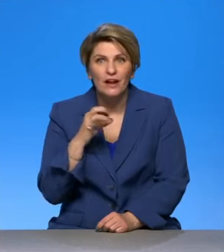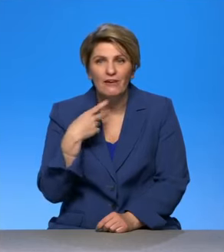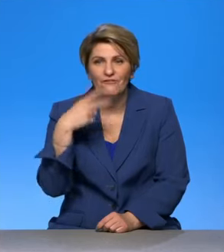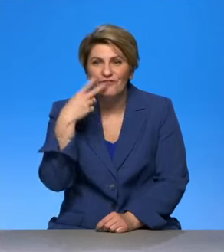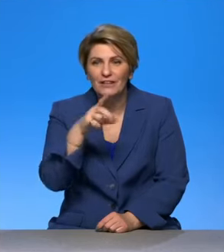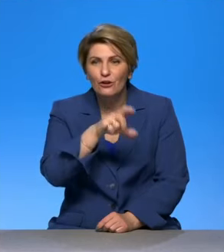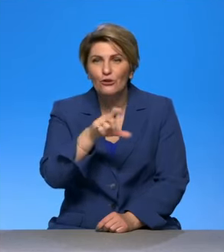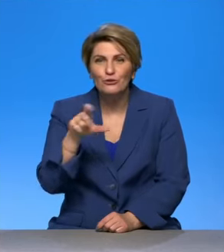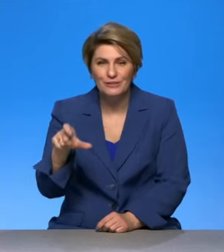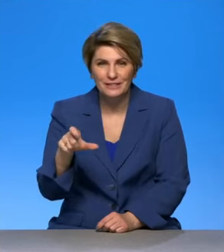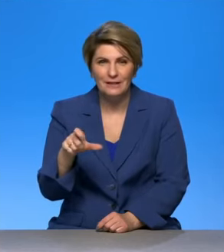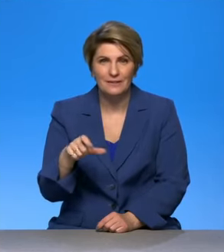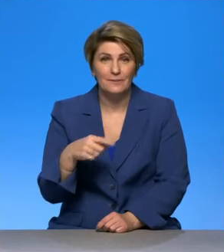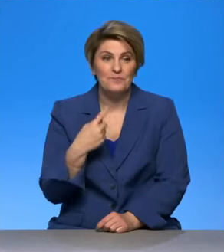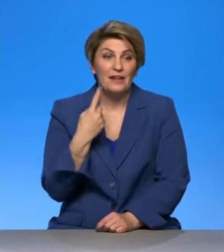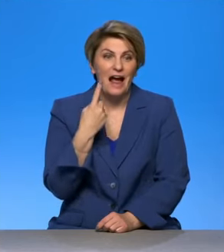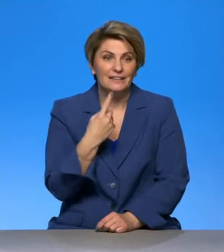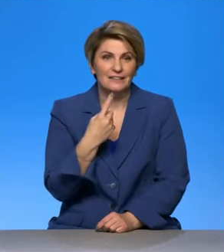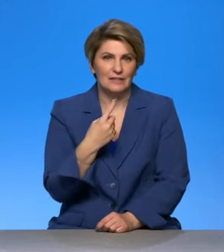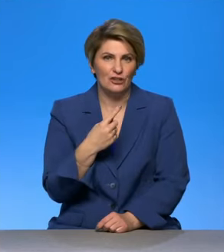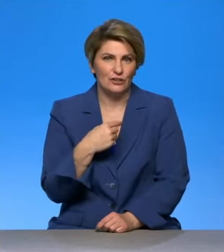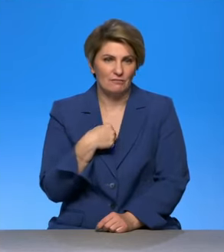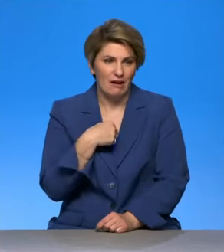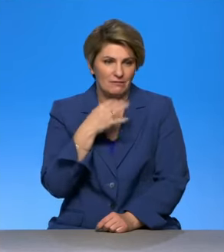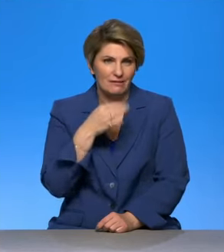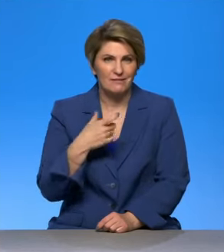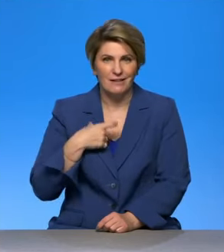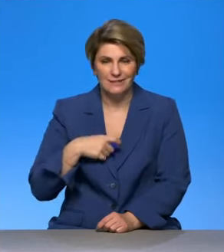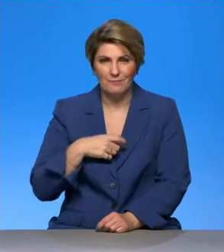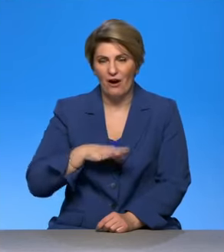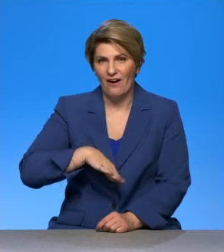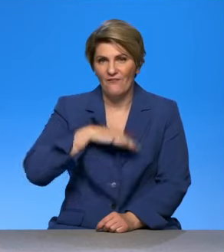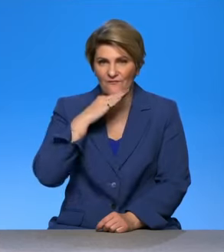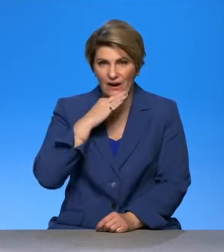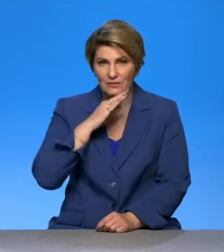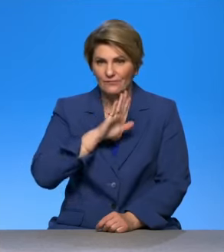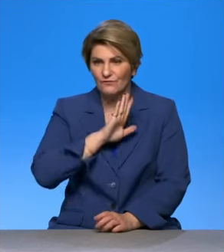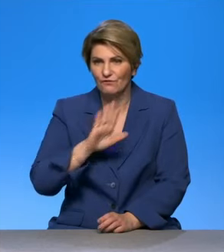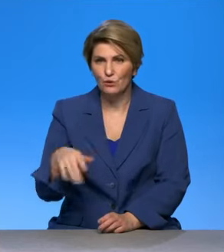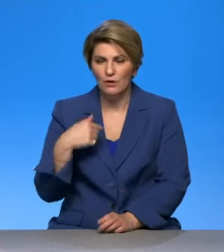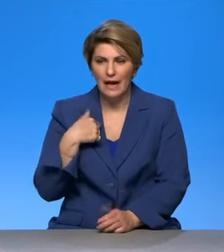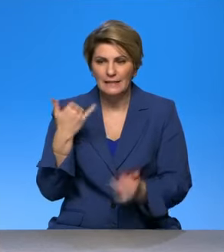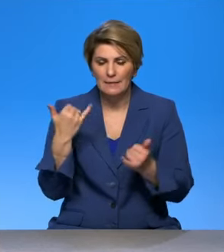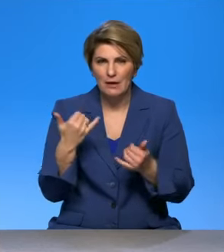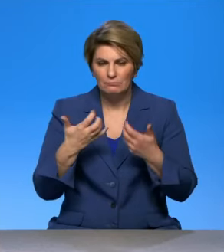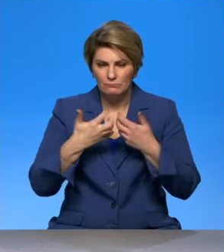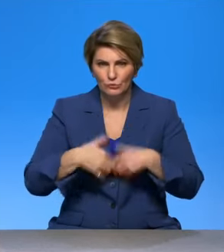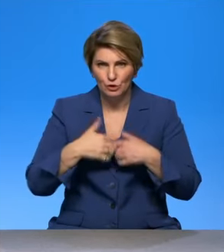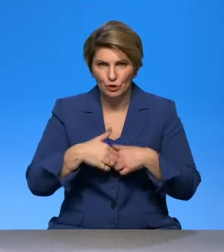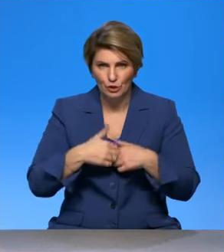говорят, однажды я сказал себе, хватит, и начал подходить осознанно. Бюджет считаю, прописываю цели, планы, бац,